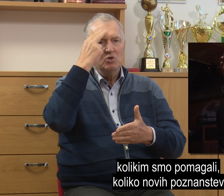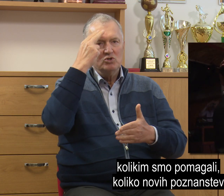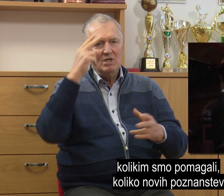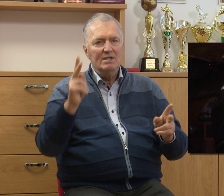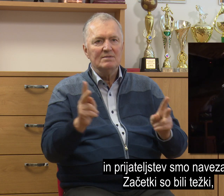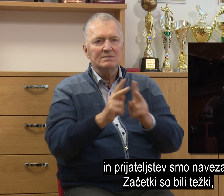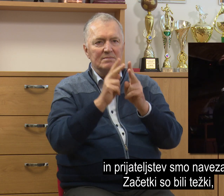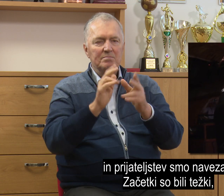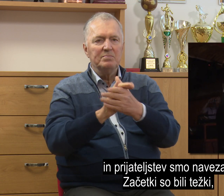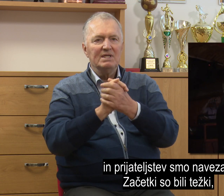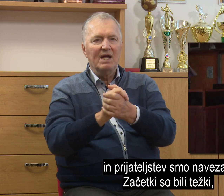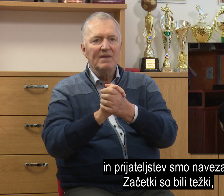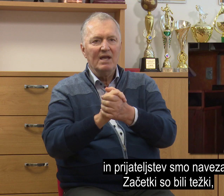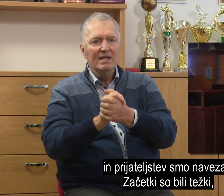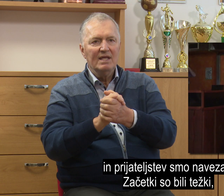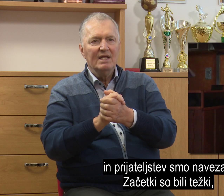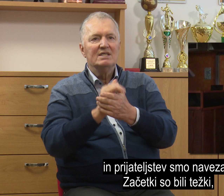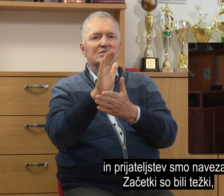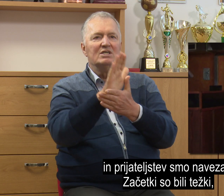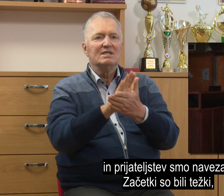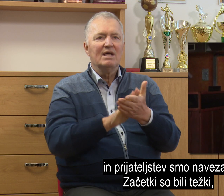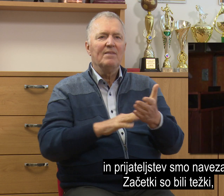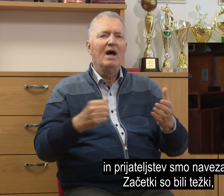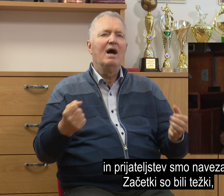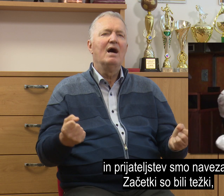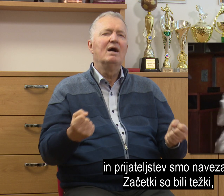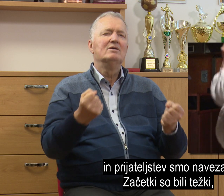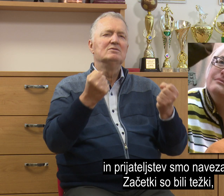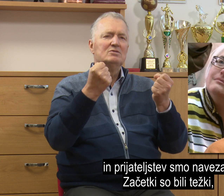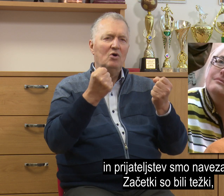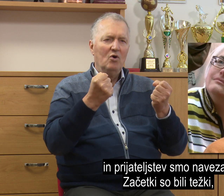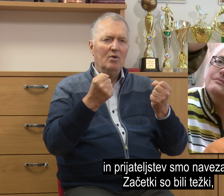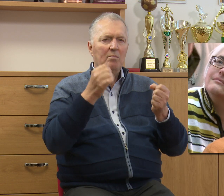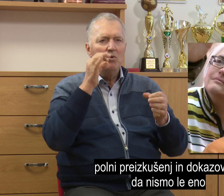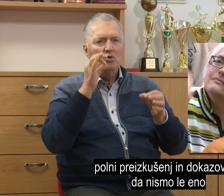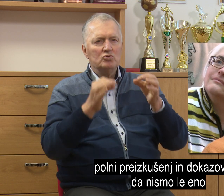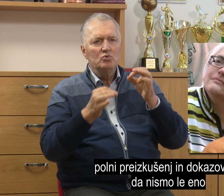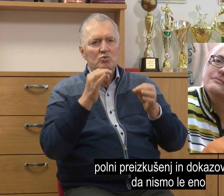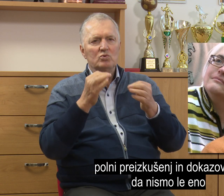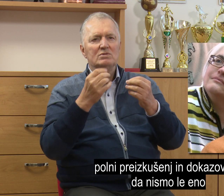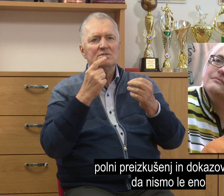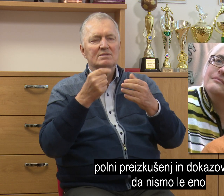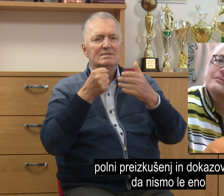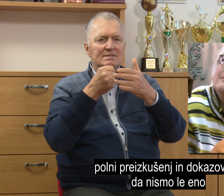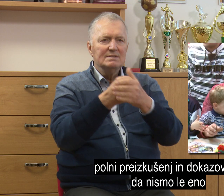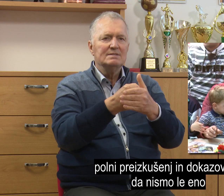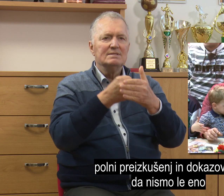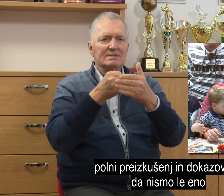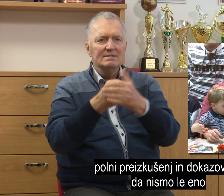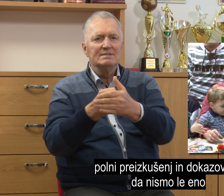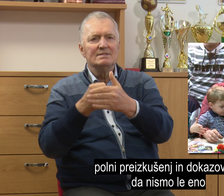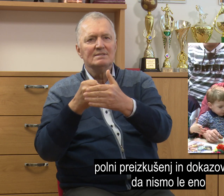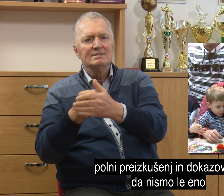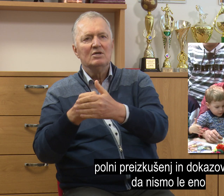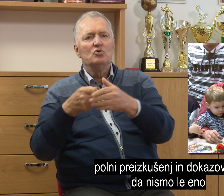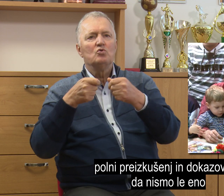smo navezali. Začetki so bili težki, polni preizkušenj in dokazovanj, da nismo